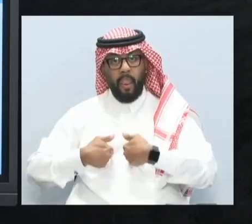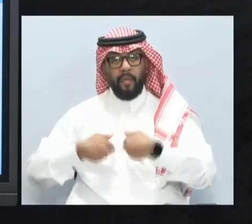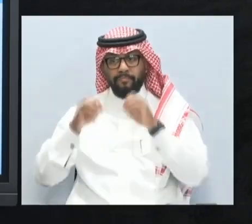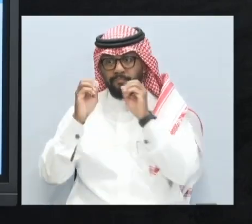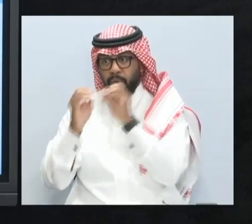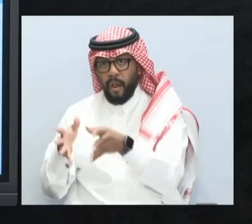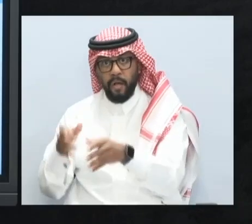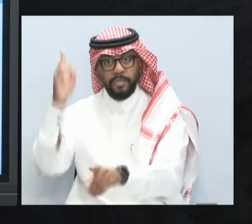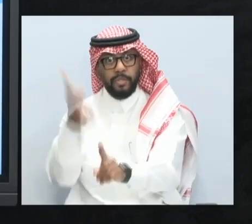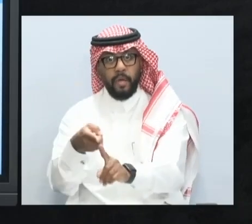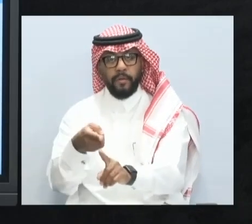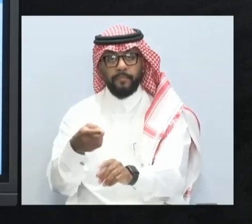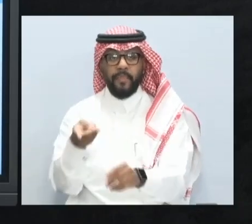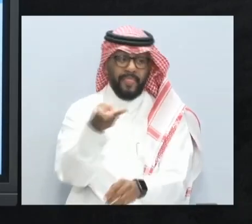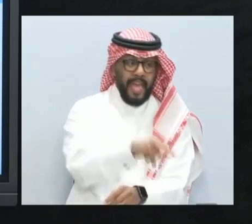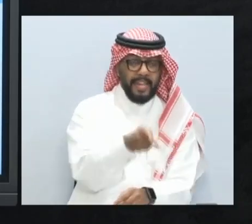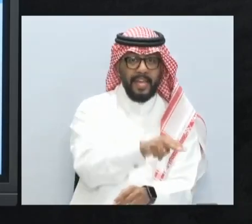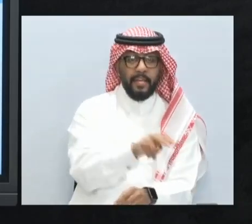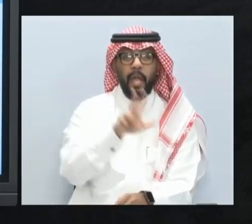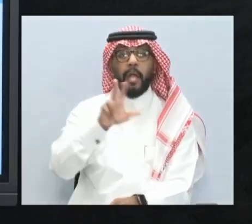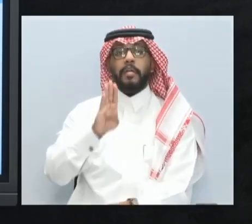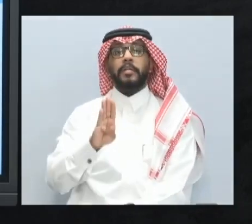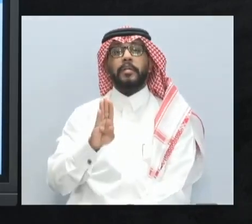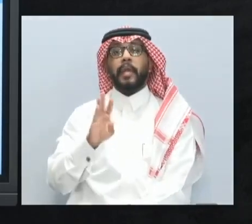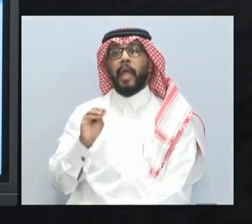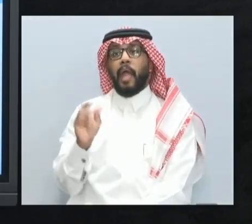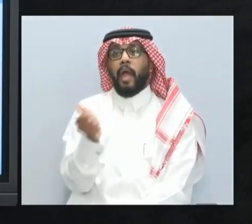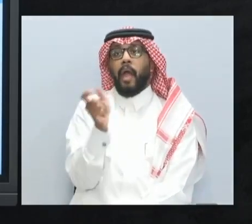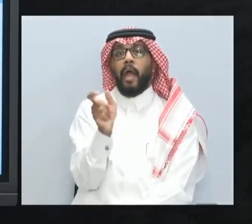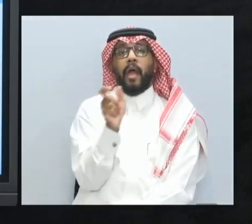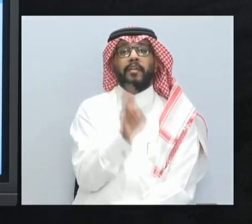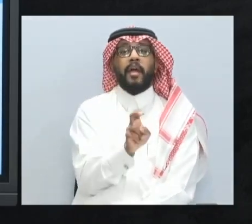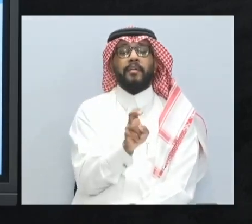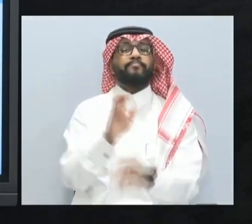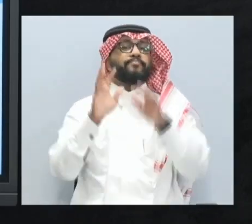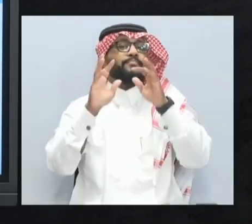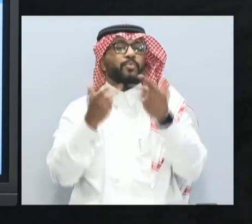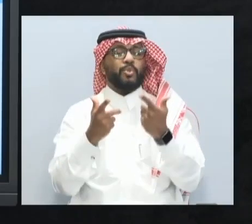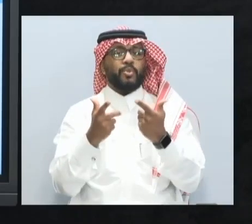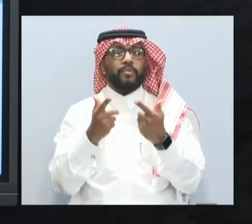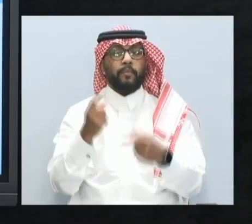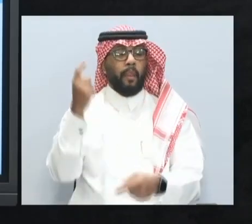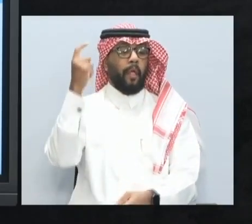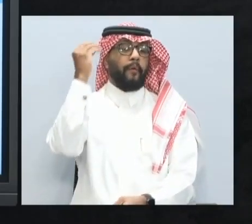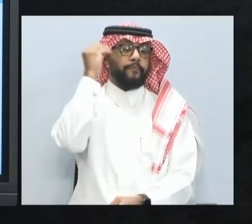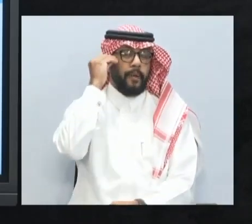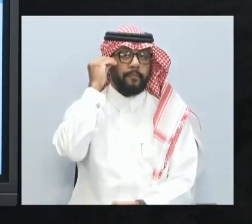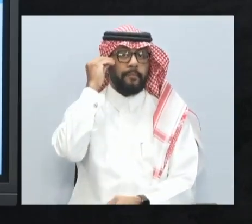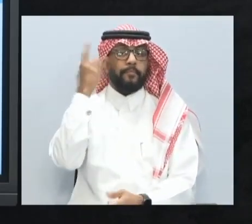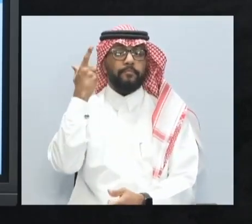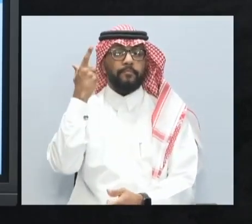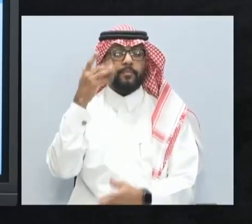المسحور اما الكهانه وال العرافه فهي ايش متعلقه بالامور